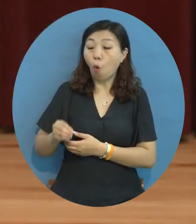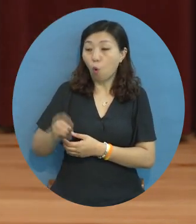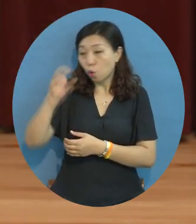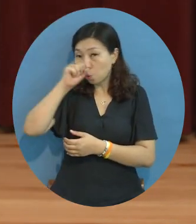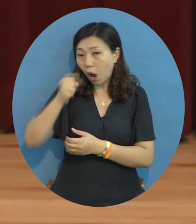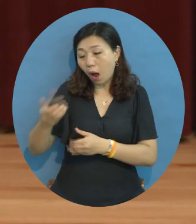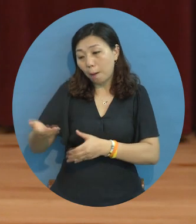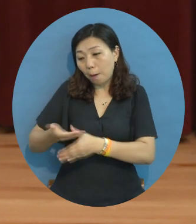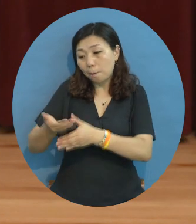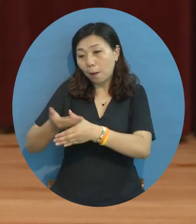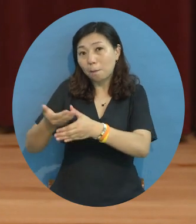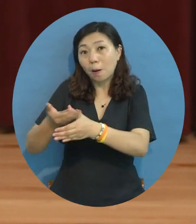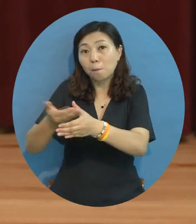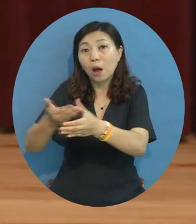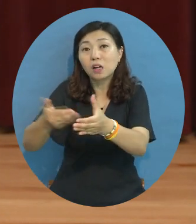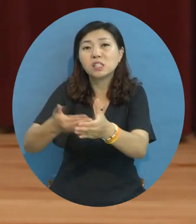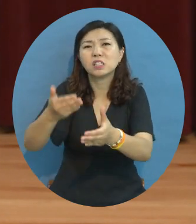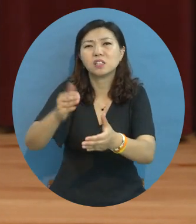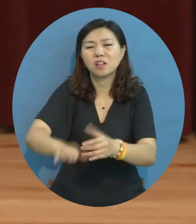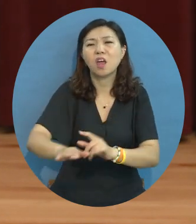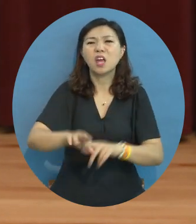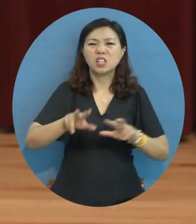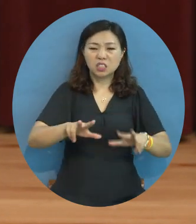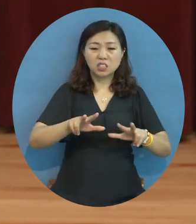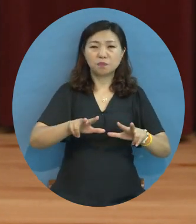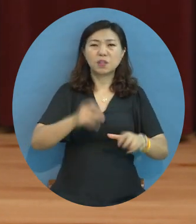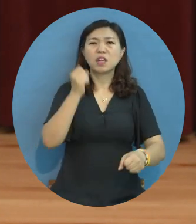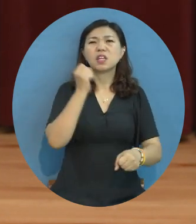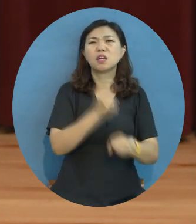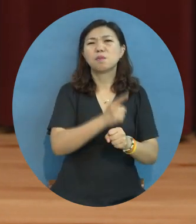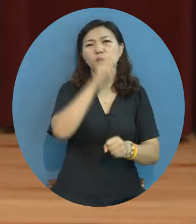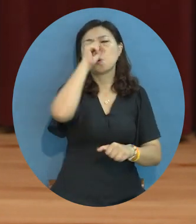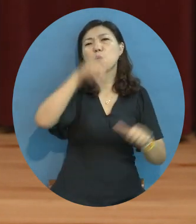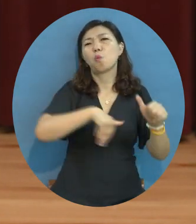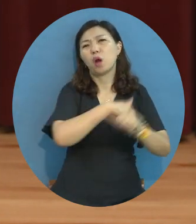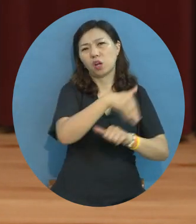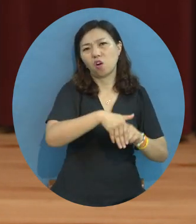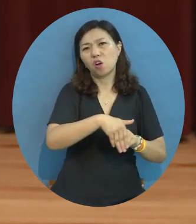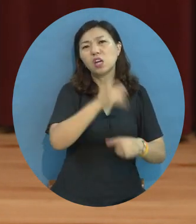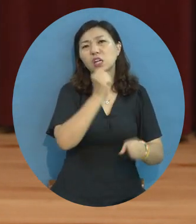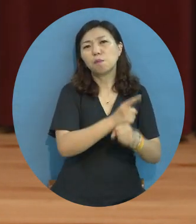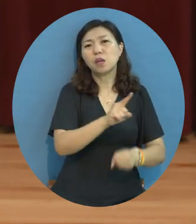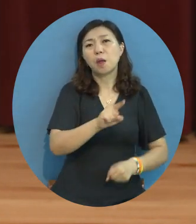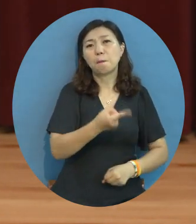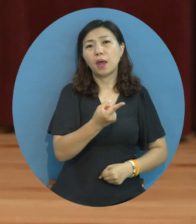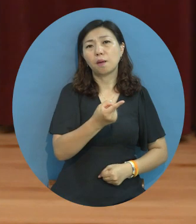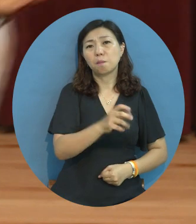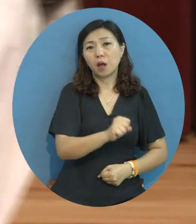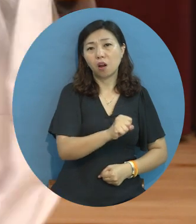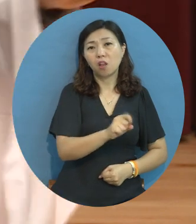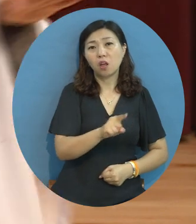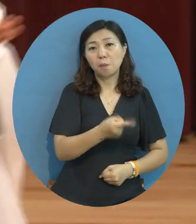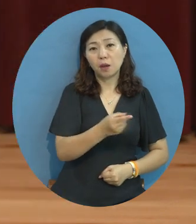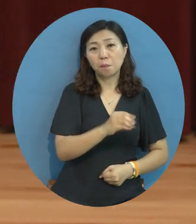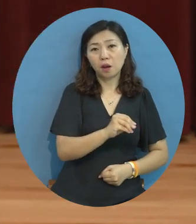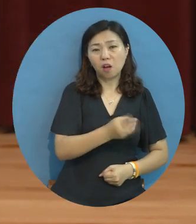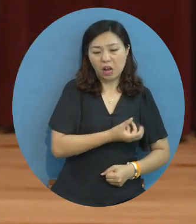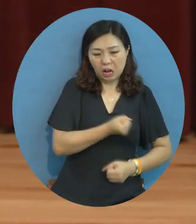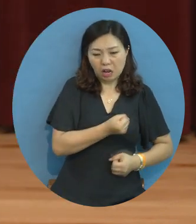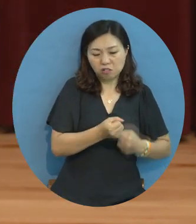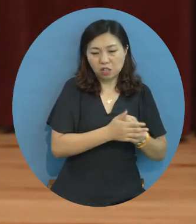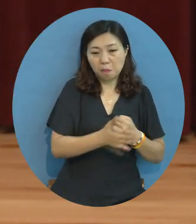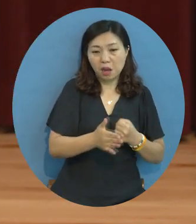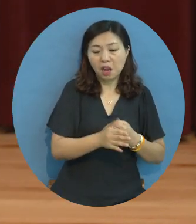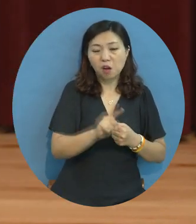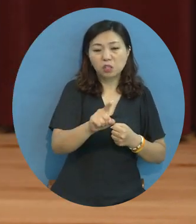살다 보니까 죽으라고 노력해도 200만 원 받기가 불가능해졌대요. 오히려 까딱잠을 하면